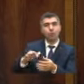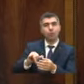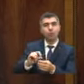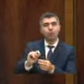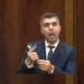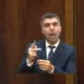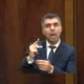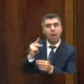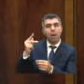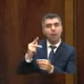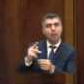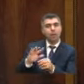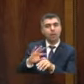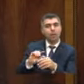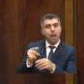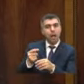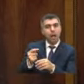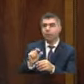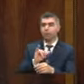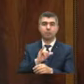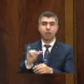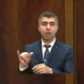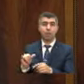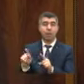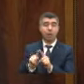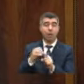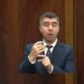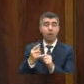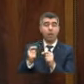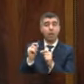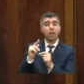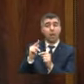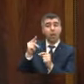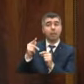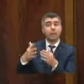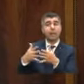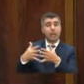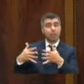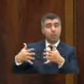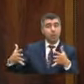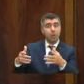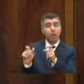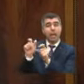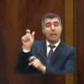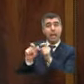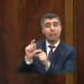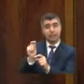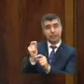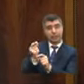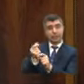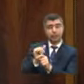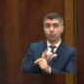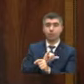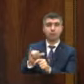ذات الطبع القروي الخاسر الأكبر على اعتبار المساحة أن المساحة كبيرة والساكنة قليلة. كما